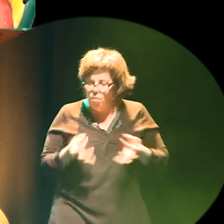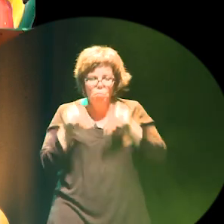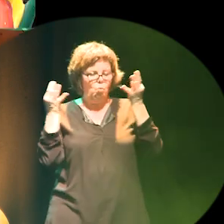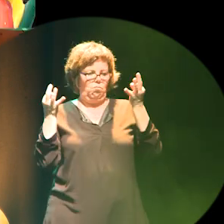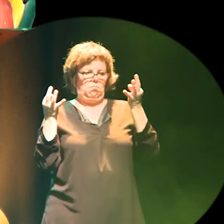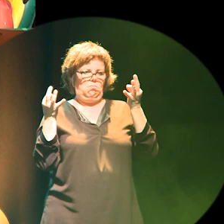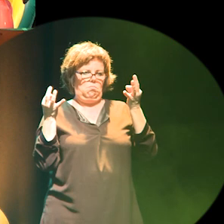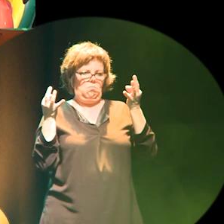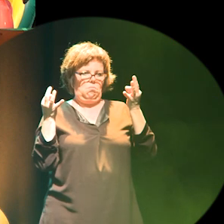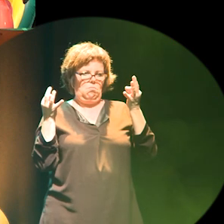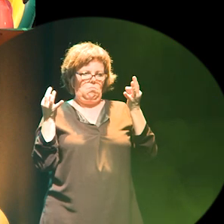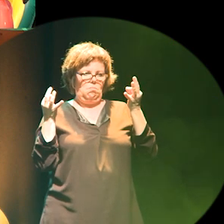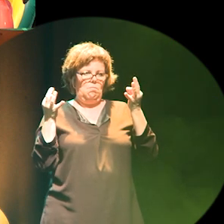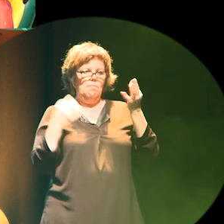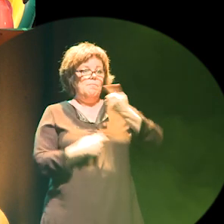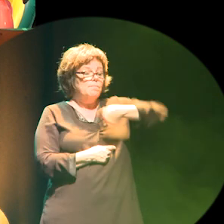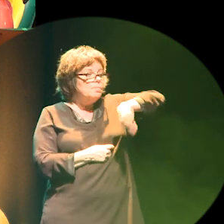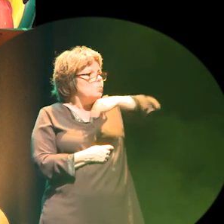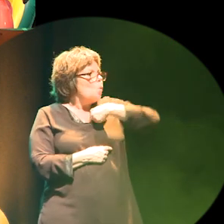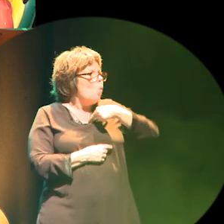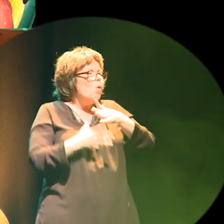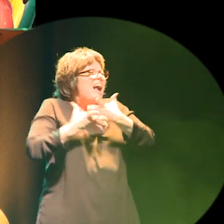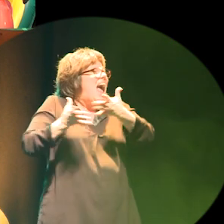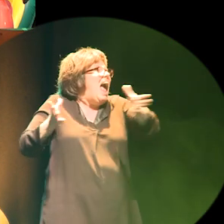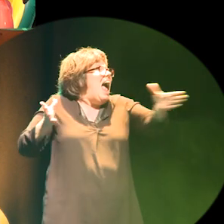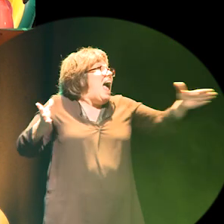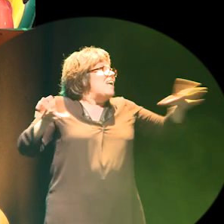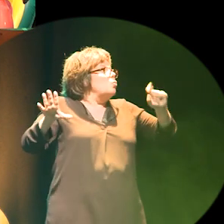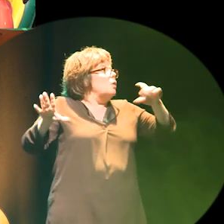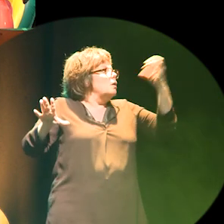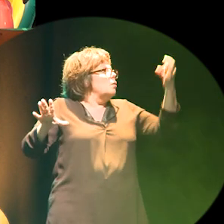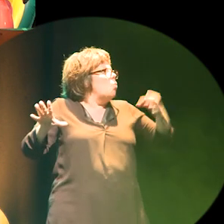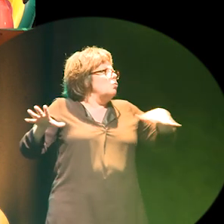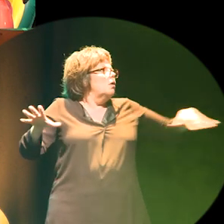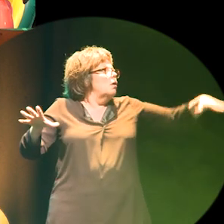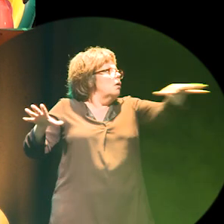Mais rencontrer un océanographe sur ces étendues-là, c'est franchement assez rare.